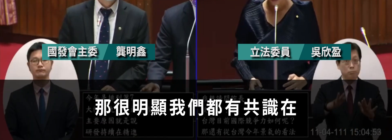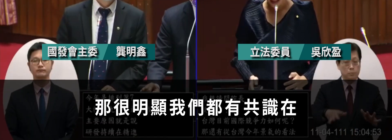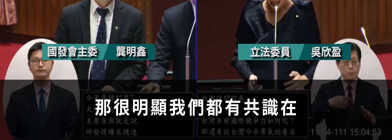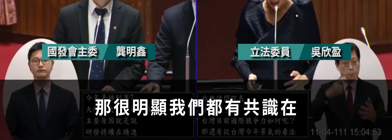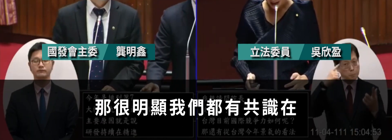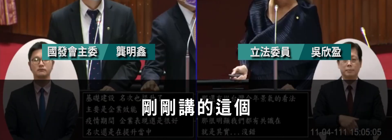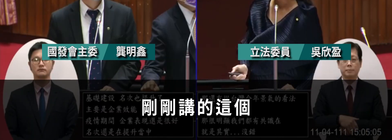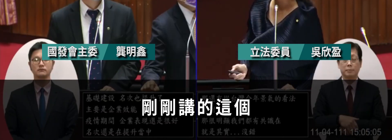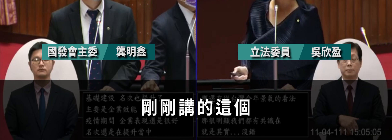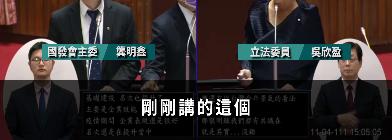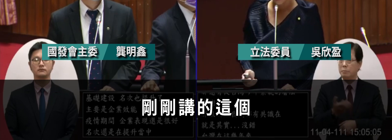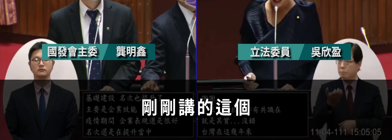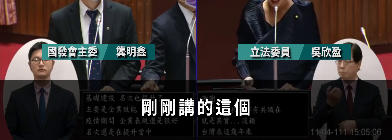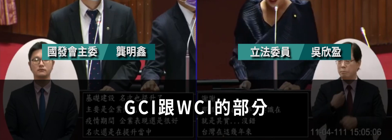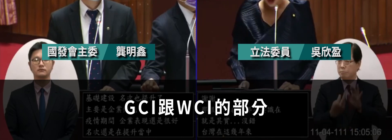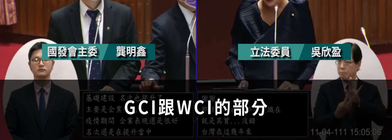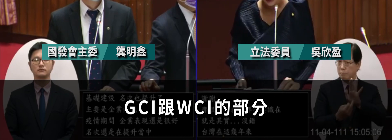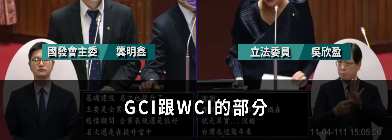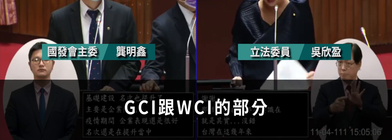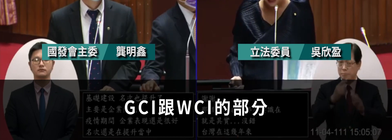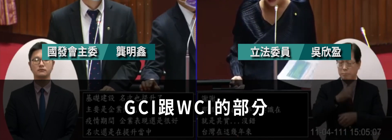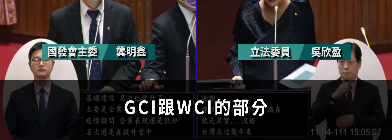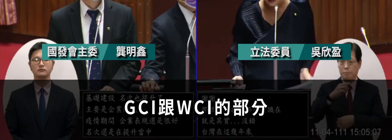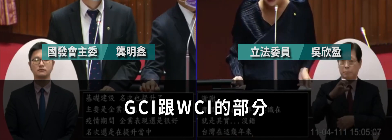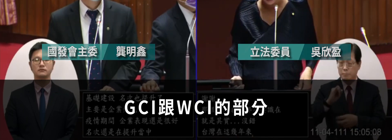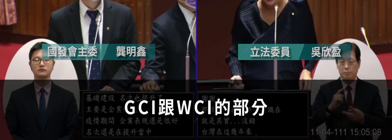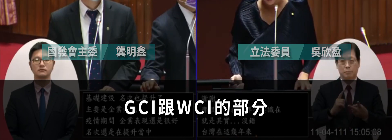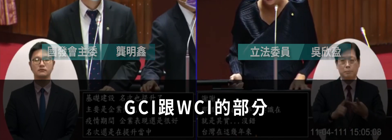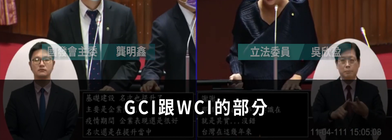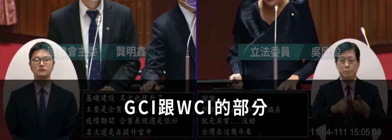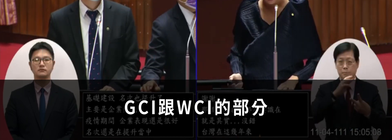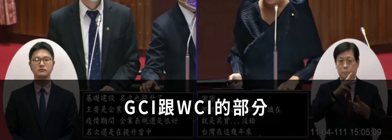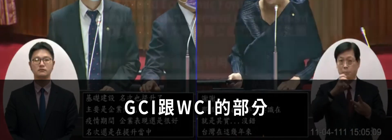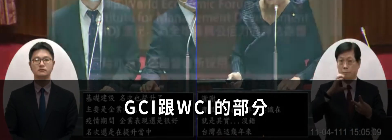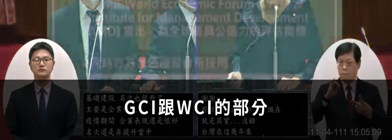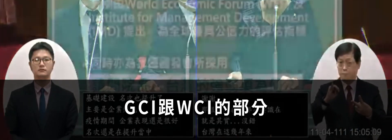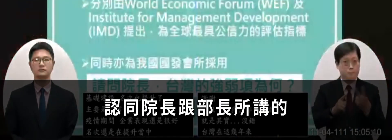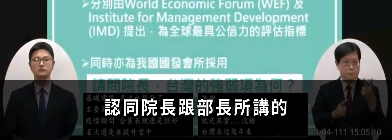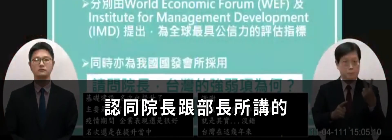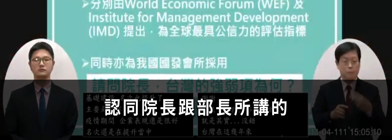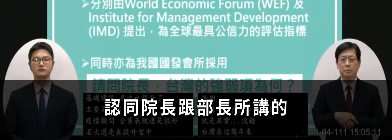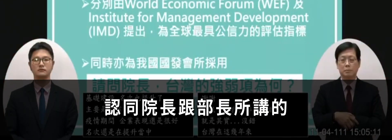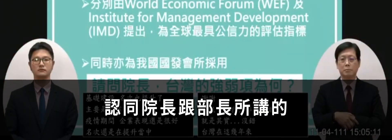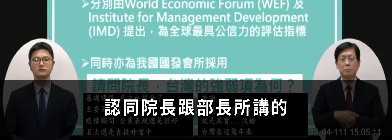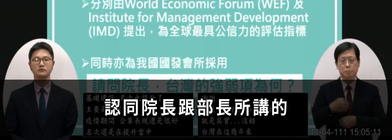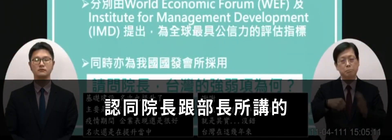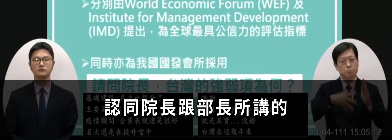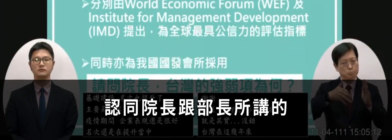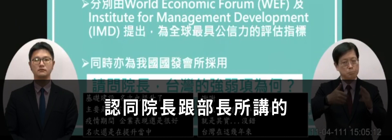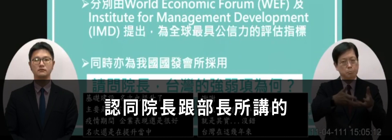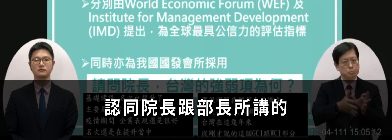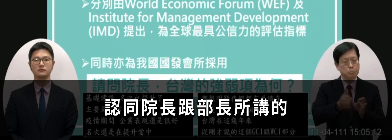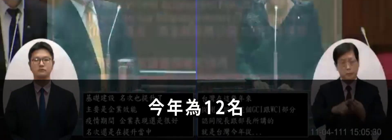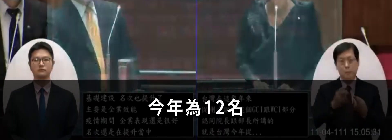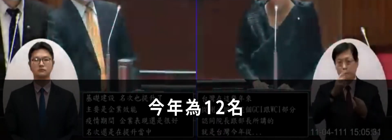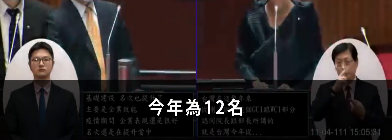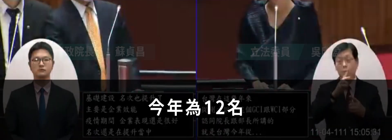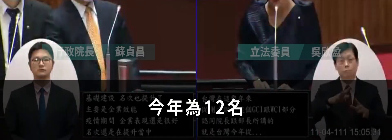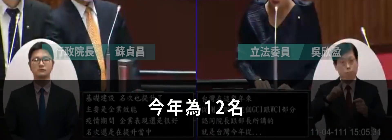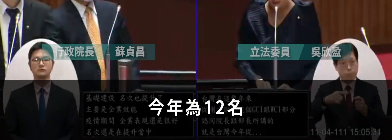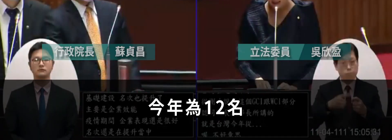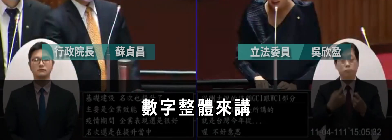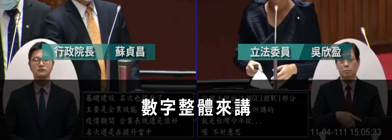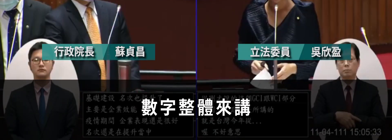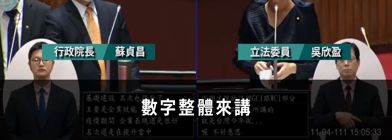有共识在我们刚刚讲的这个 GCI 跟 WCI 的部分，认同院长跟部长所讲的，今年